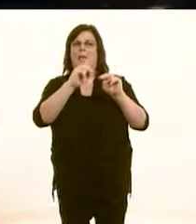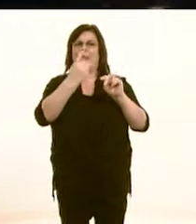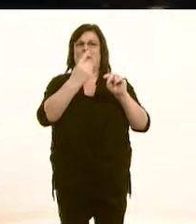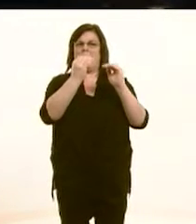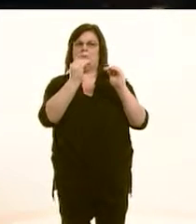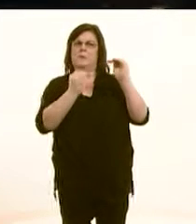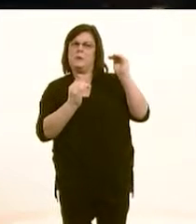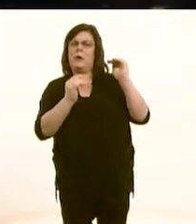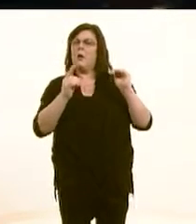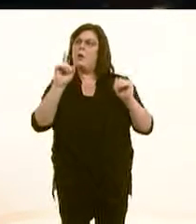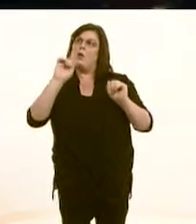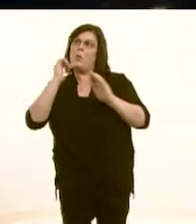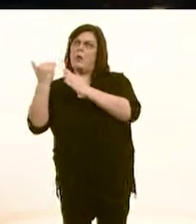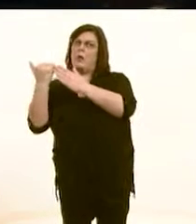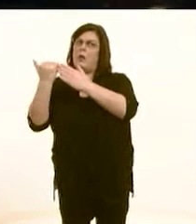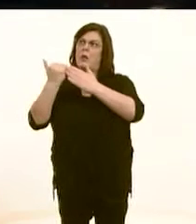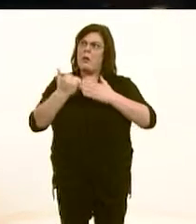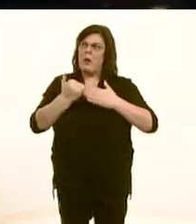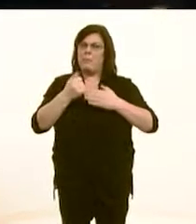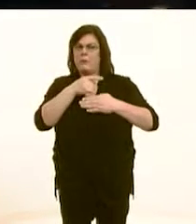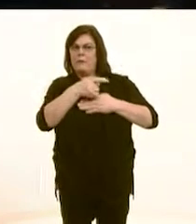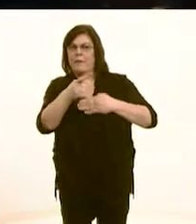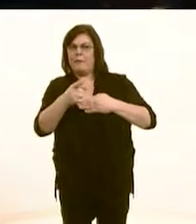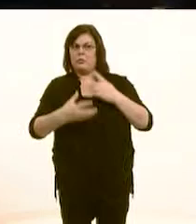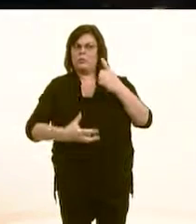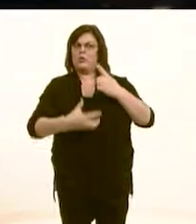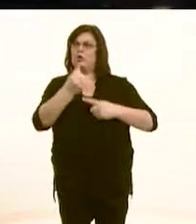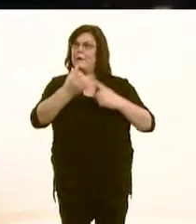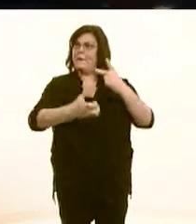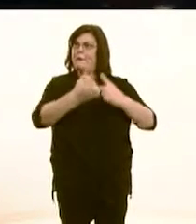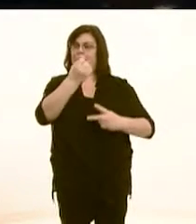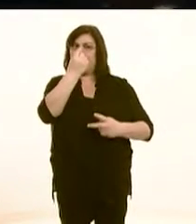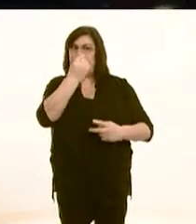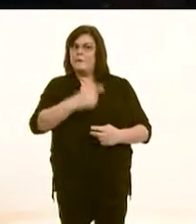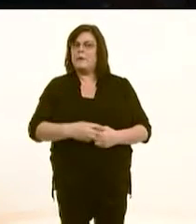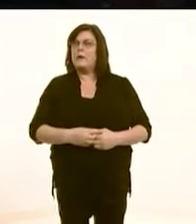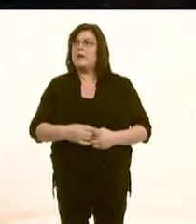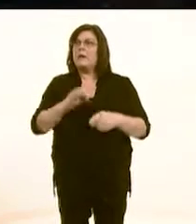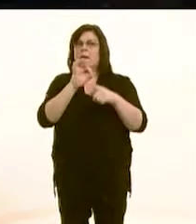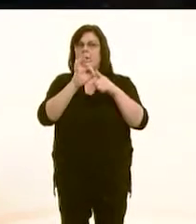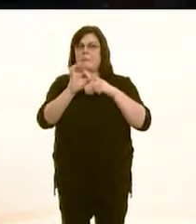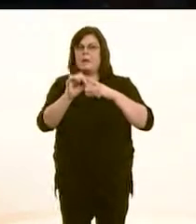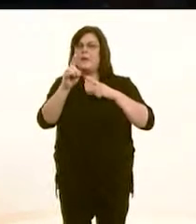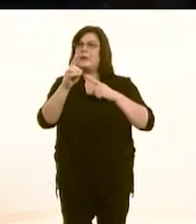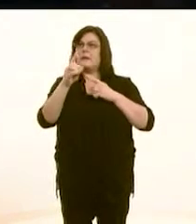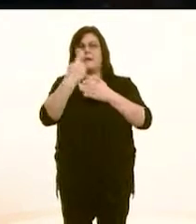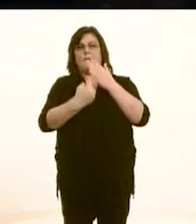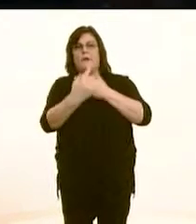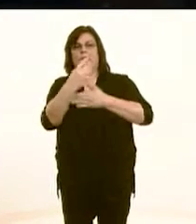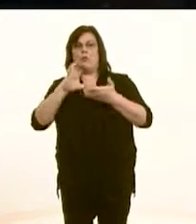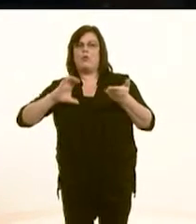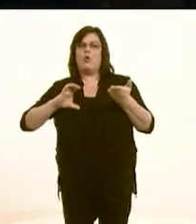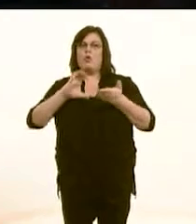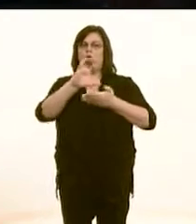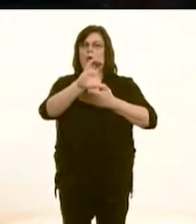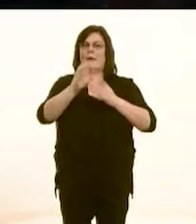ran cyrhaeddiad y plant yna, wrth gofio wrth gwrs bod y grant unigol ar gyfer y grŵp yna wedi cael i gyflwyno erbyn